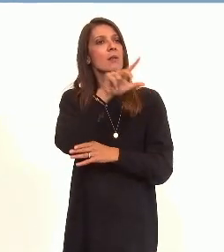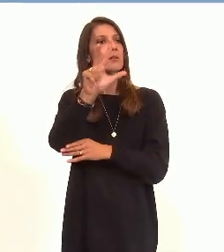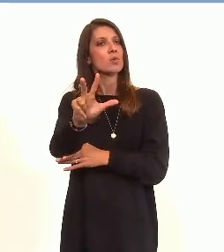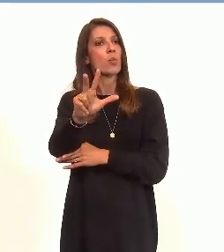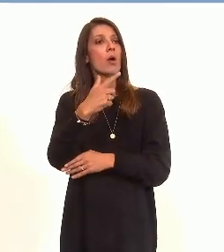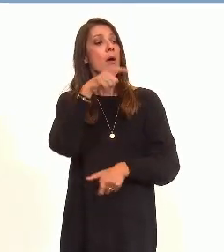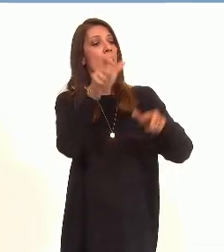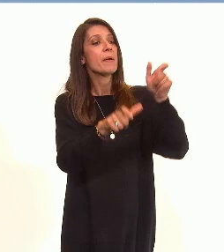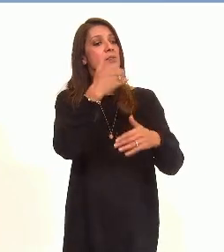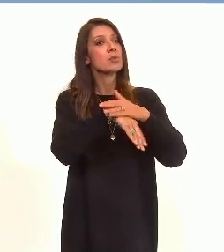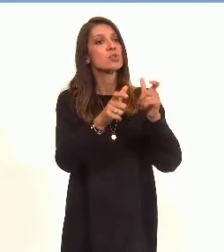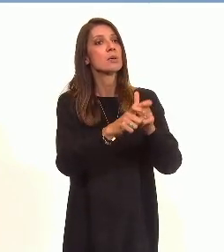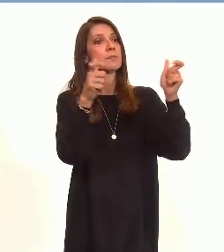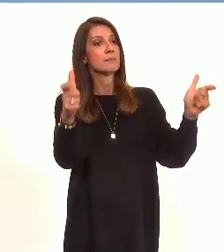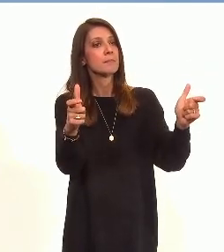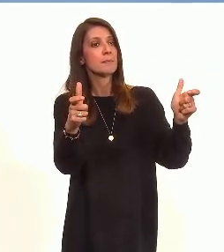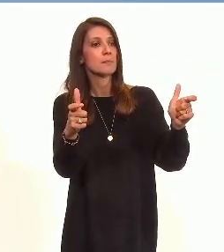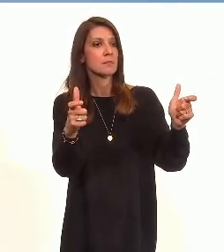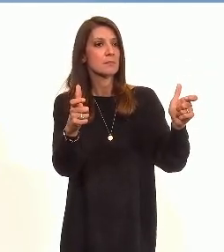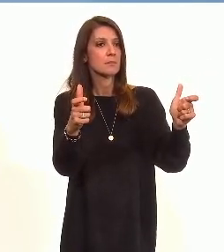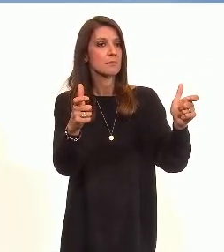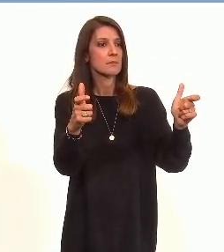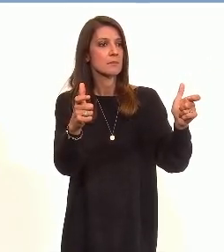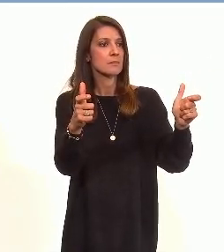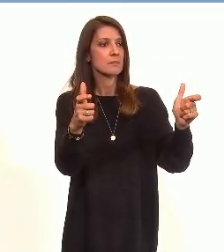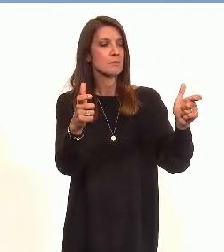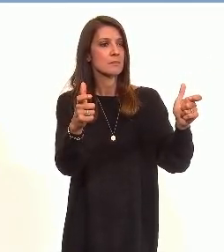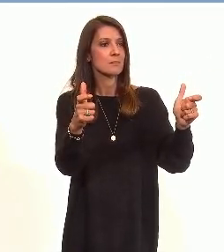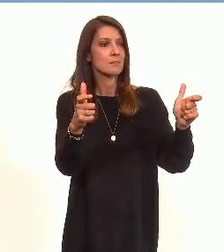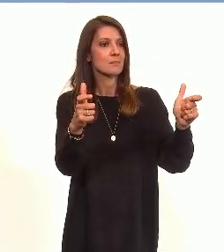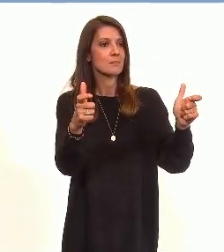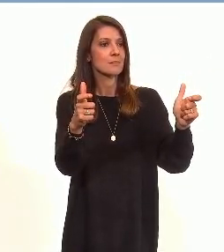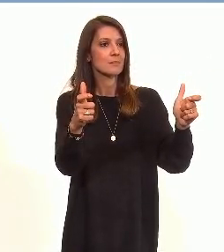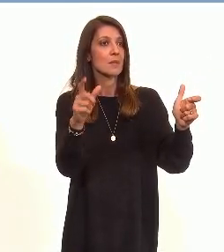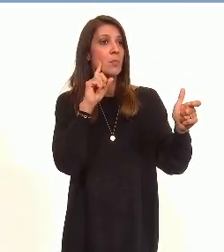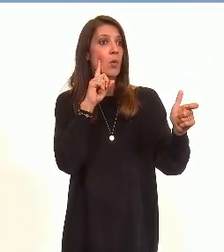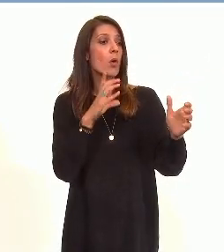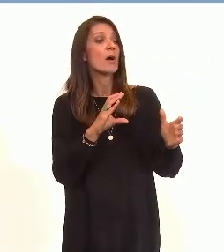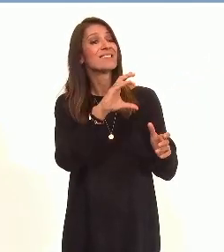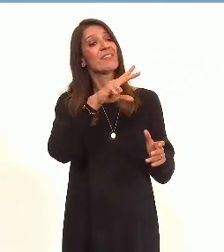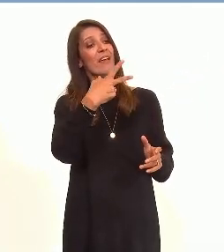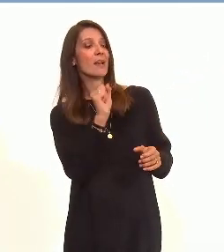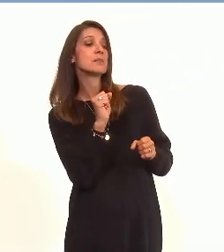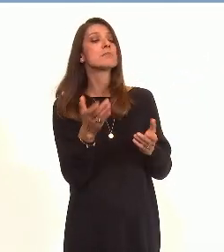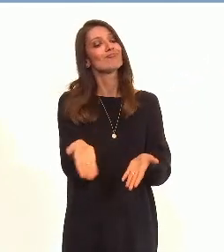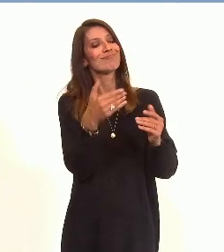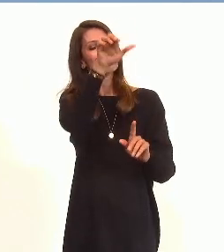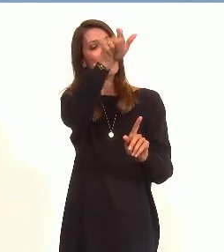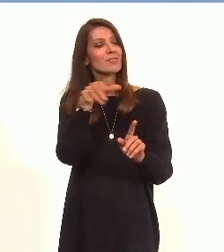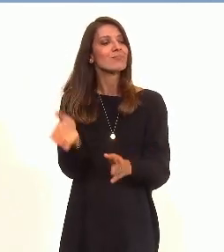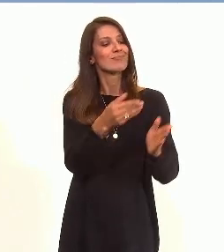personnes dans un établissement, le défi de l'effectivité, car on le sait, il ne suffit pas qu'un CVS soit posé dans le